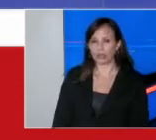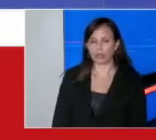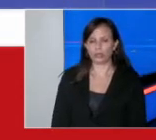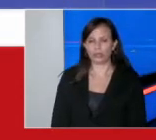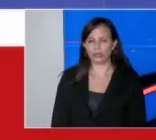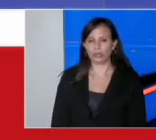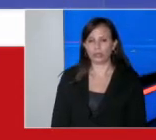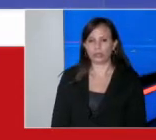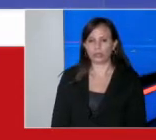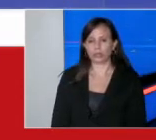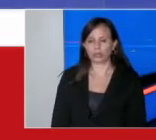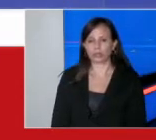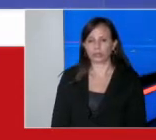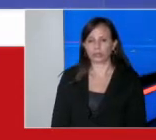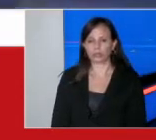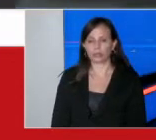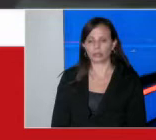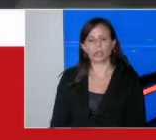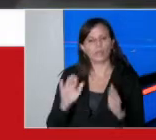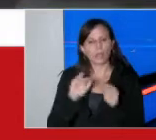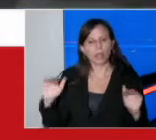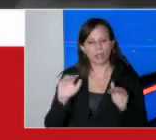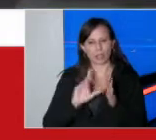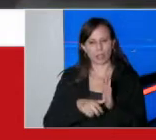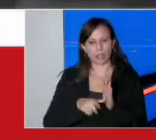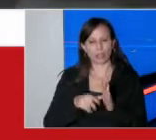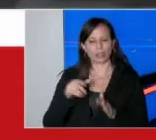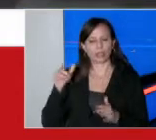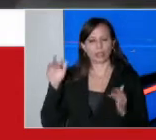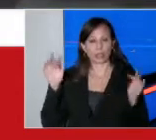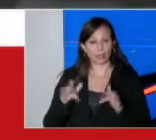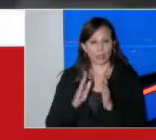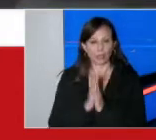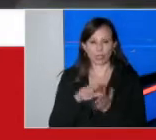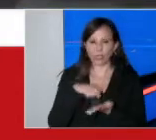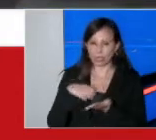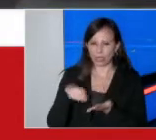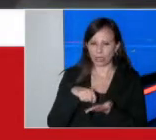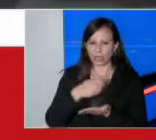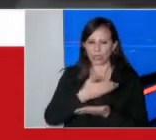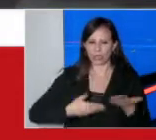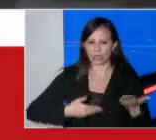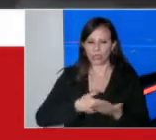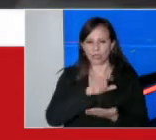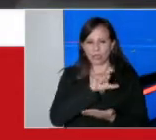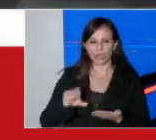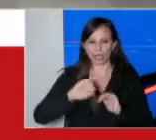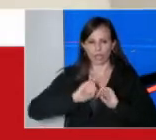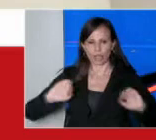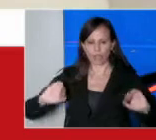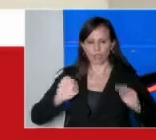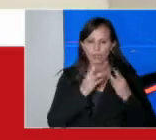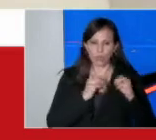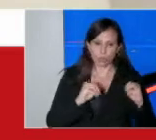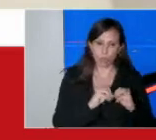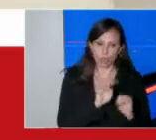ברמה הטכנית, אתה זוכר שהתביעה ביקשה לתקן את כתב האישום ולהפריד את הישות הזאת שנקראת